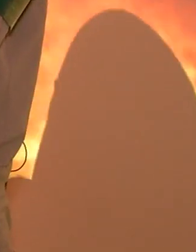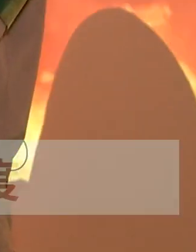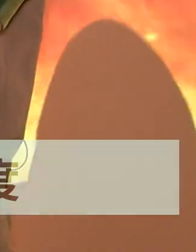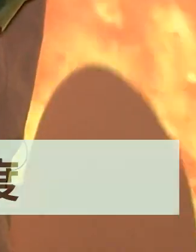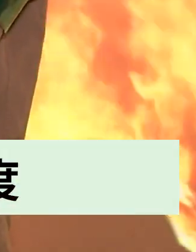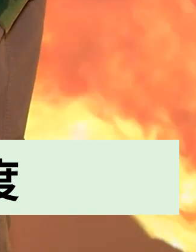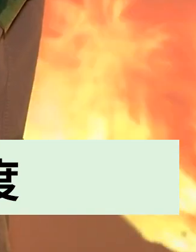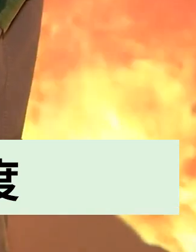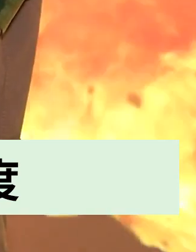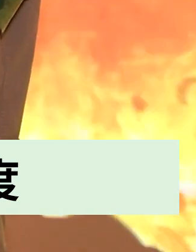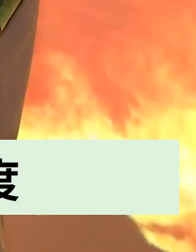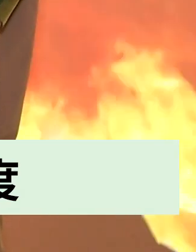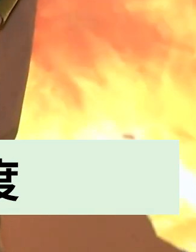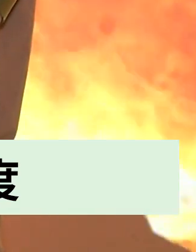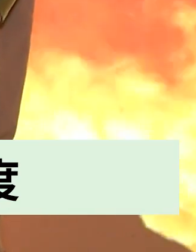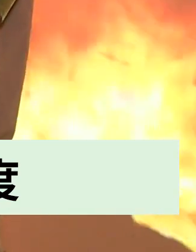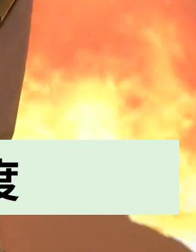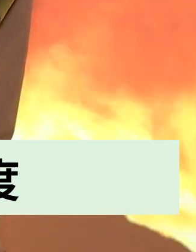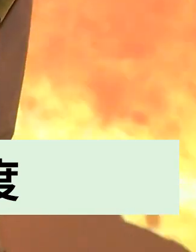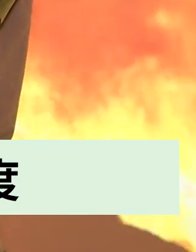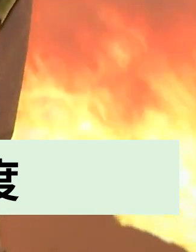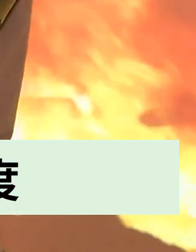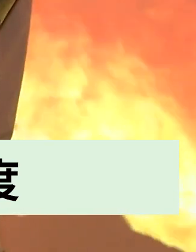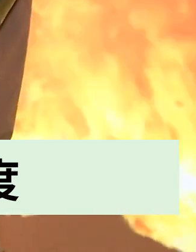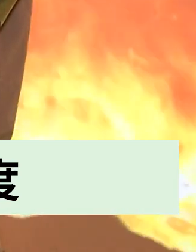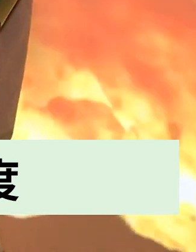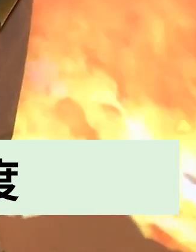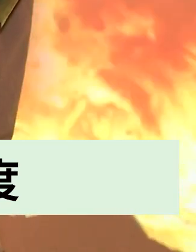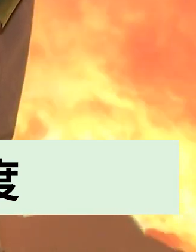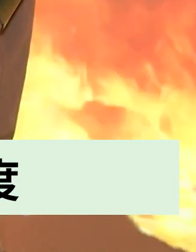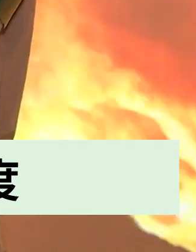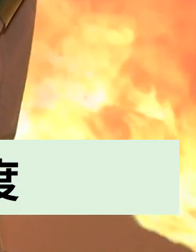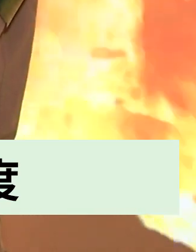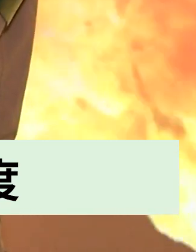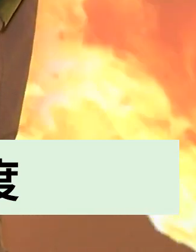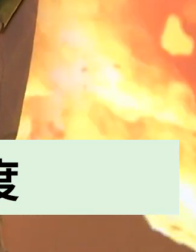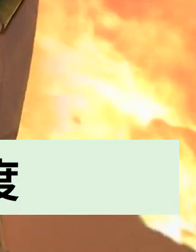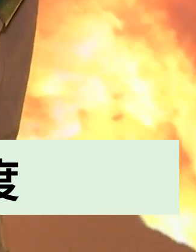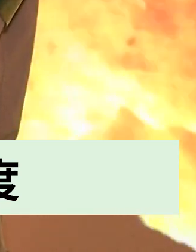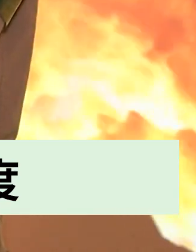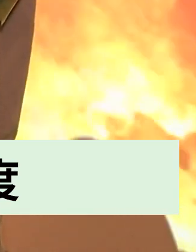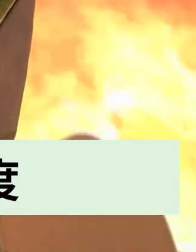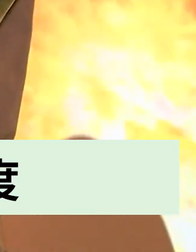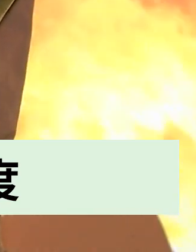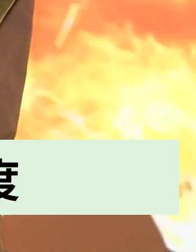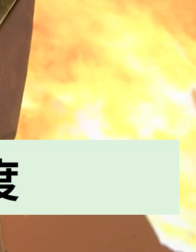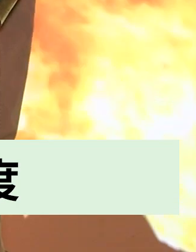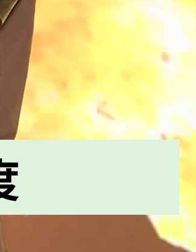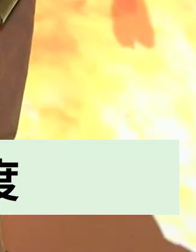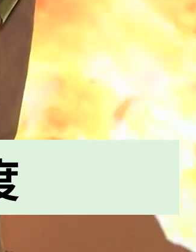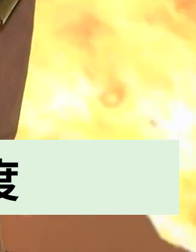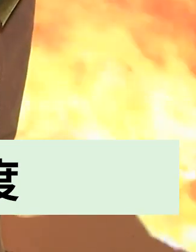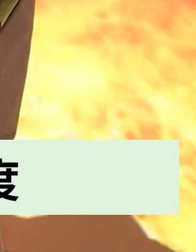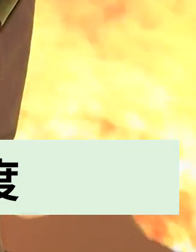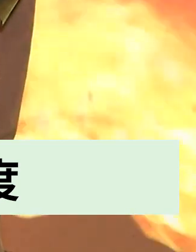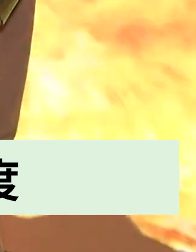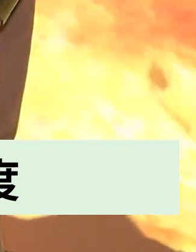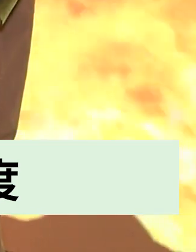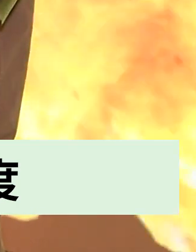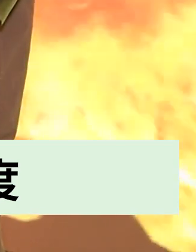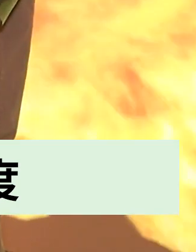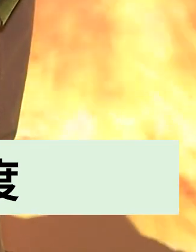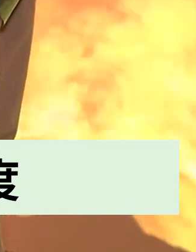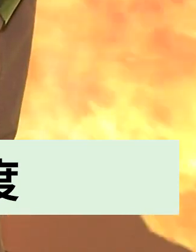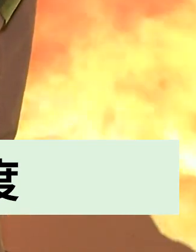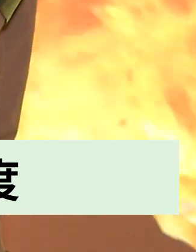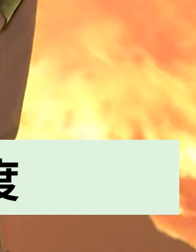クイズを出したいと思います。ゴミを燃やす時の温度は1、300度、2、